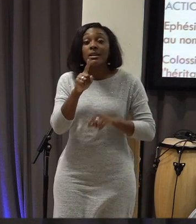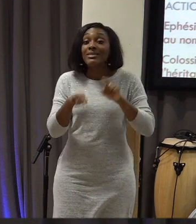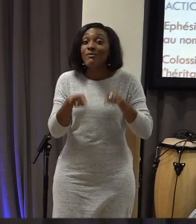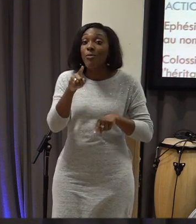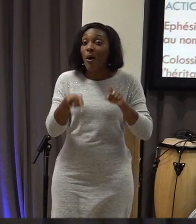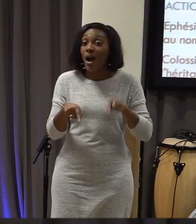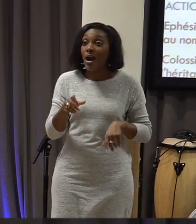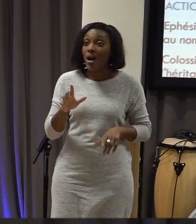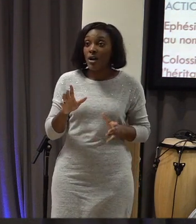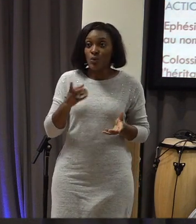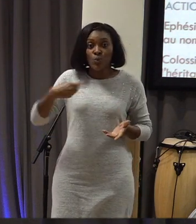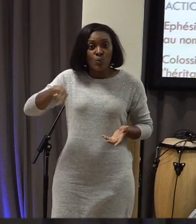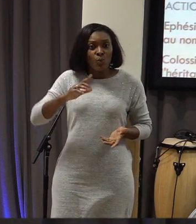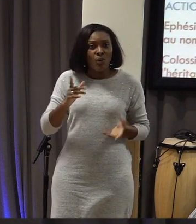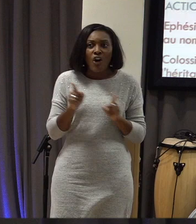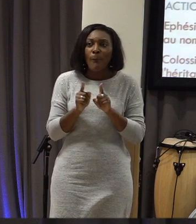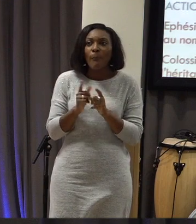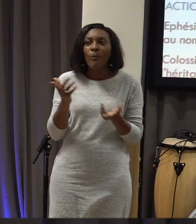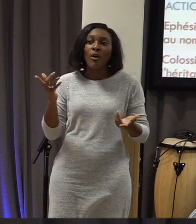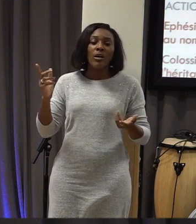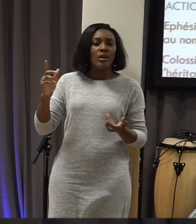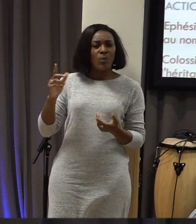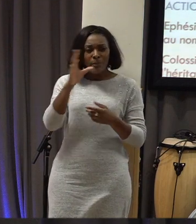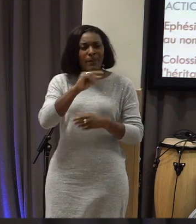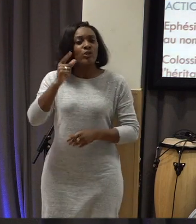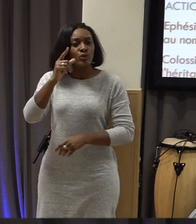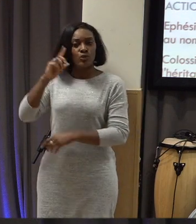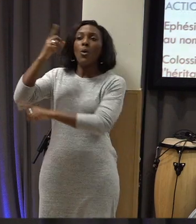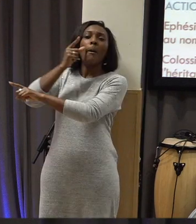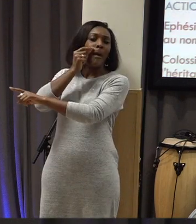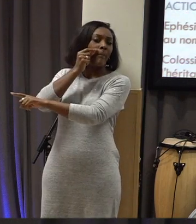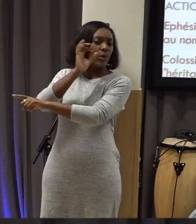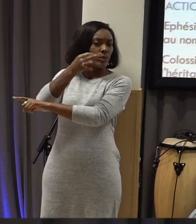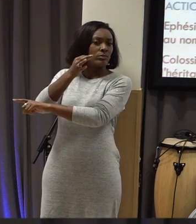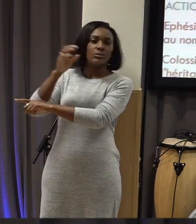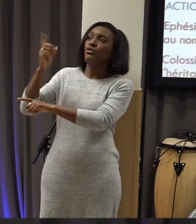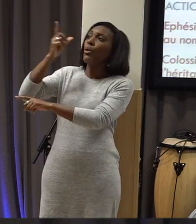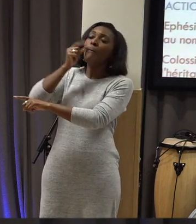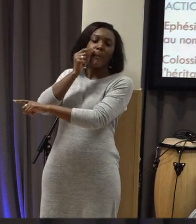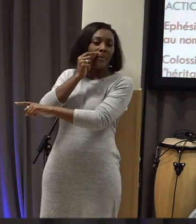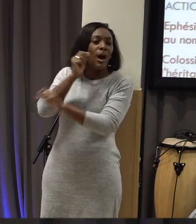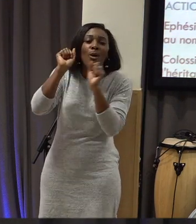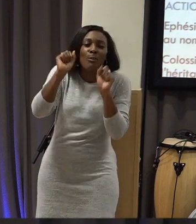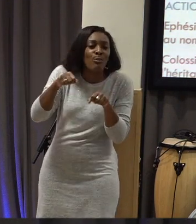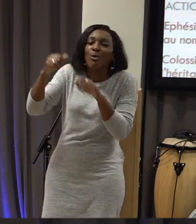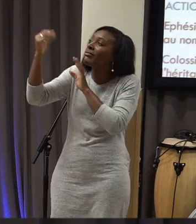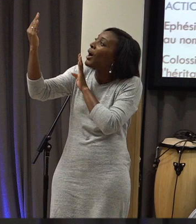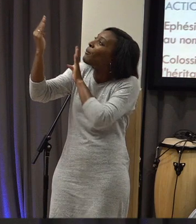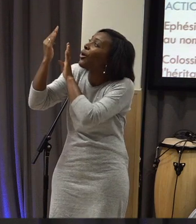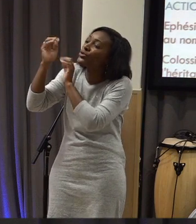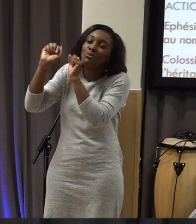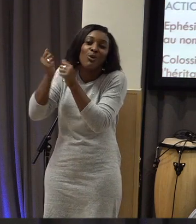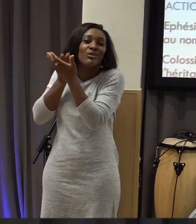est tellement dans cette logique. Dieu est notre Père, c'est vrai. Et donc nous pouvons venir à lui parce qu'il nous